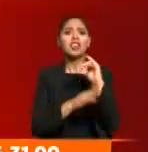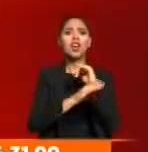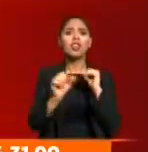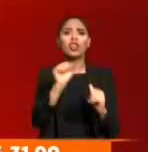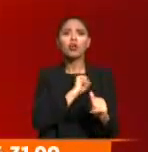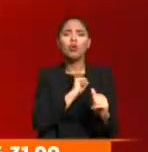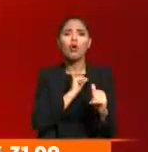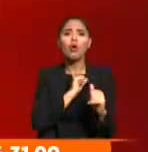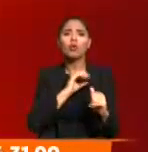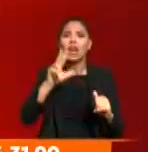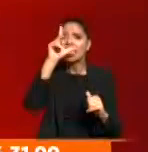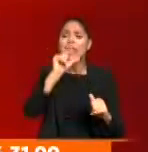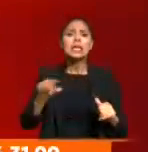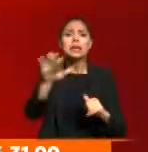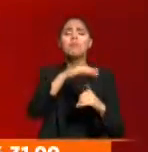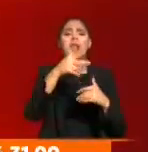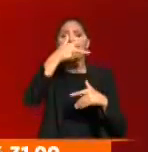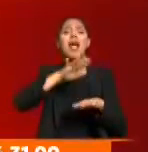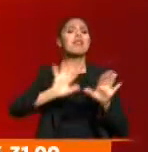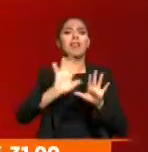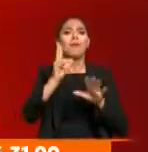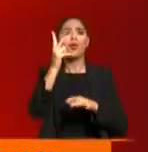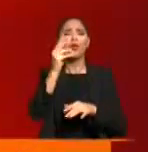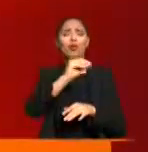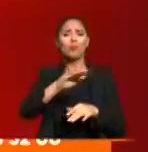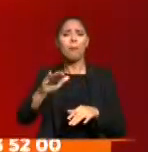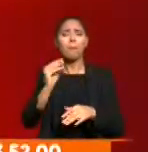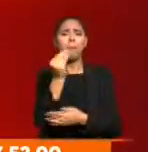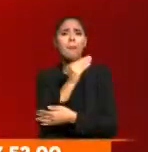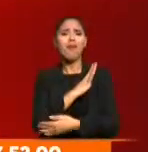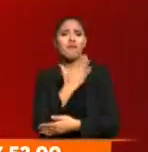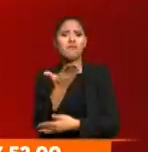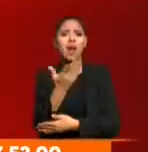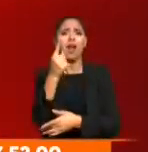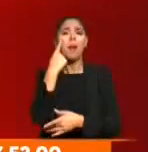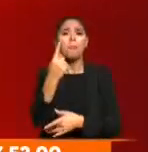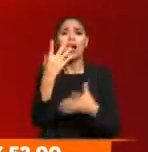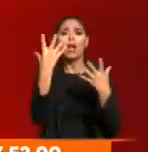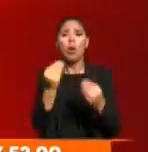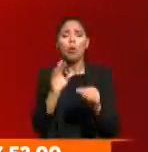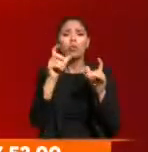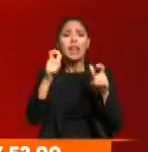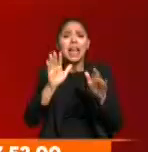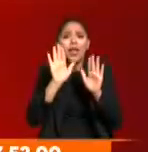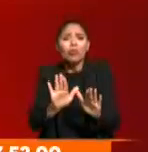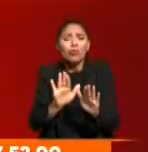yaşadıkları korku kimseninkine benzemiyordu. 3 küçük bebekten bahsediyorum. Bakın oldukları yerde nasıl dona